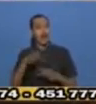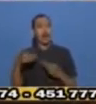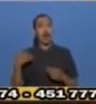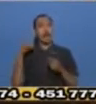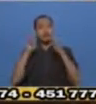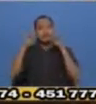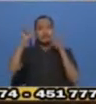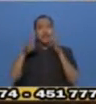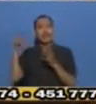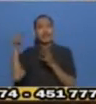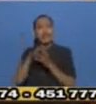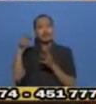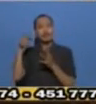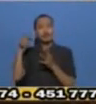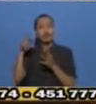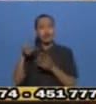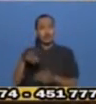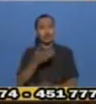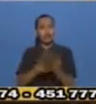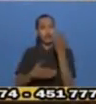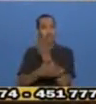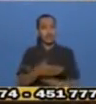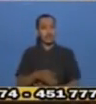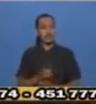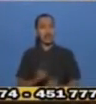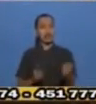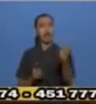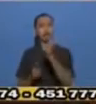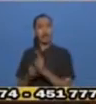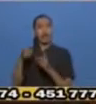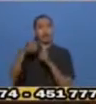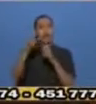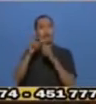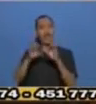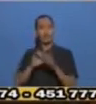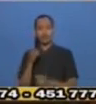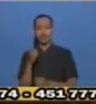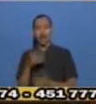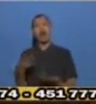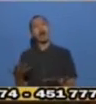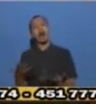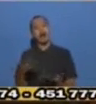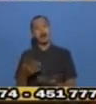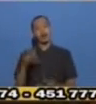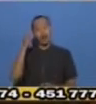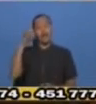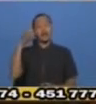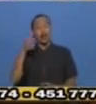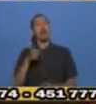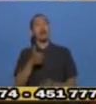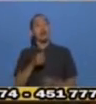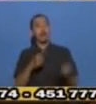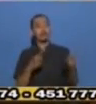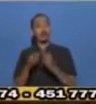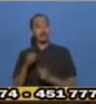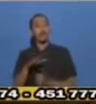sampai ke TPS seperti ini, yang pemenuhan hak yang seperti ini yang kita harapkan untuk program yang lainnya. Saya yakin tidak hanya